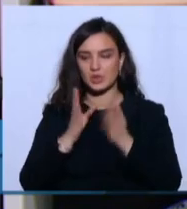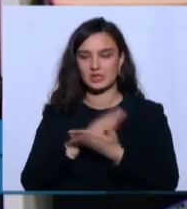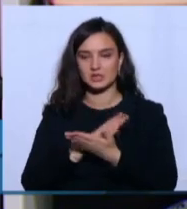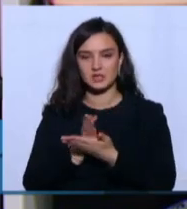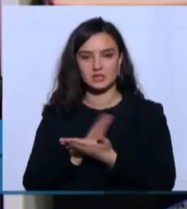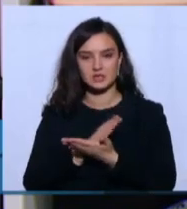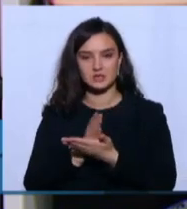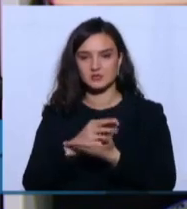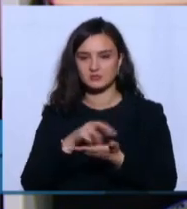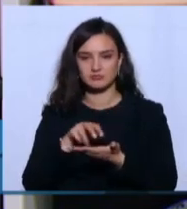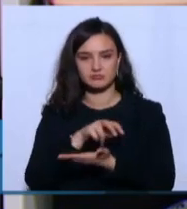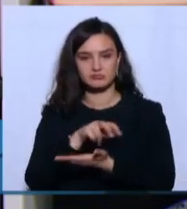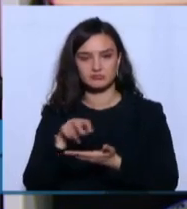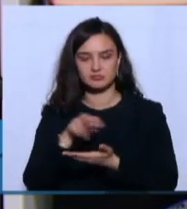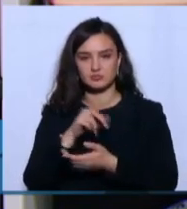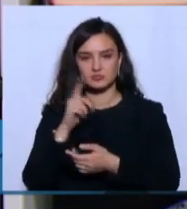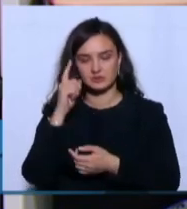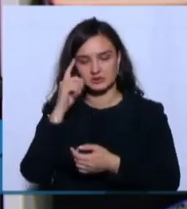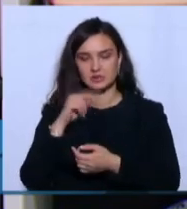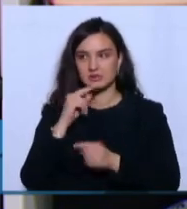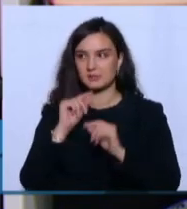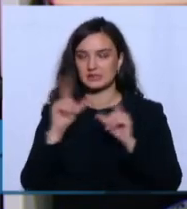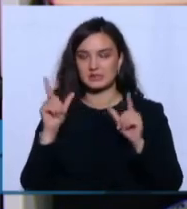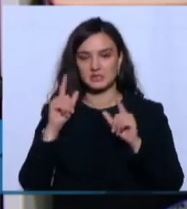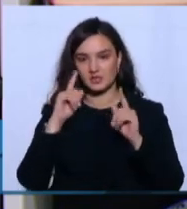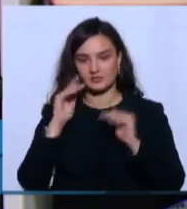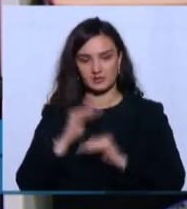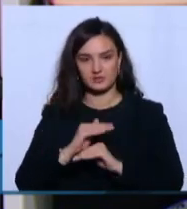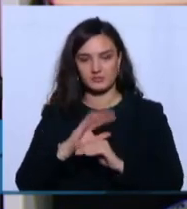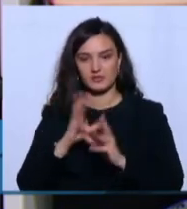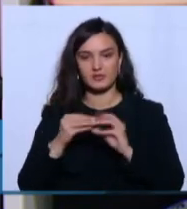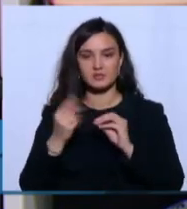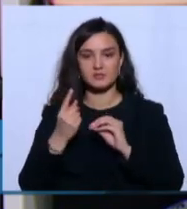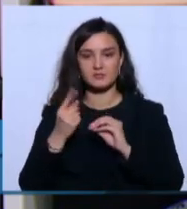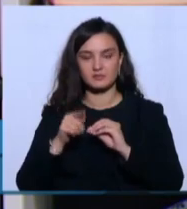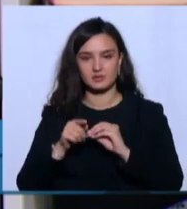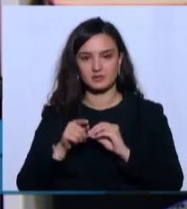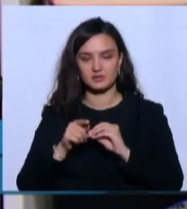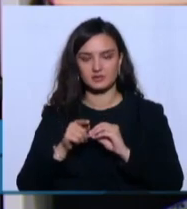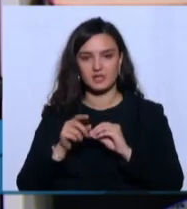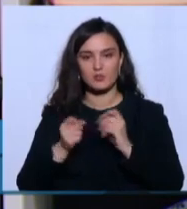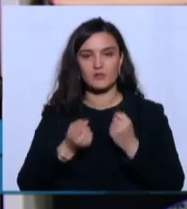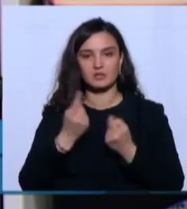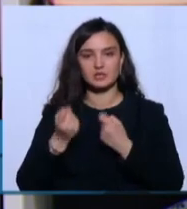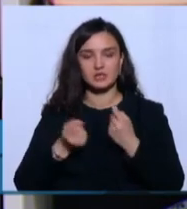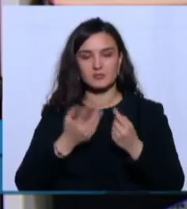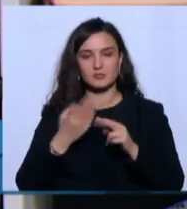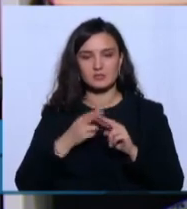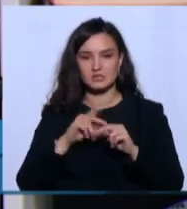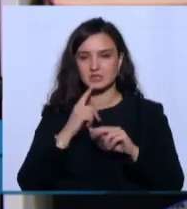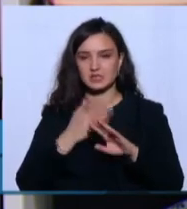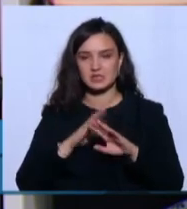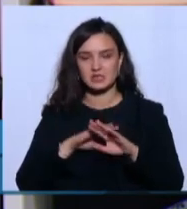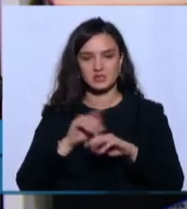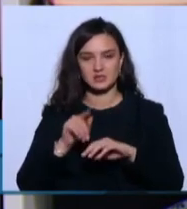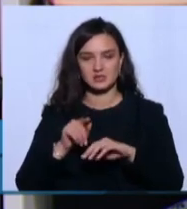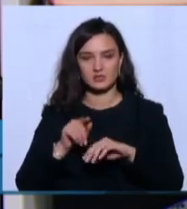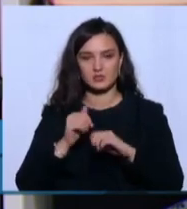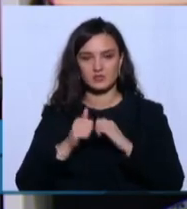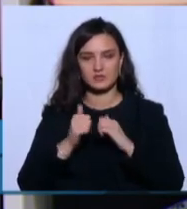და სიფხიზლის დაქვეითება შეიძლება იყოს პირველი ყველაზე უფრო ისეთი გამოვლინება, რომელიც ძნელი